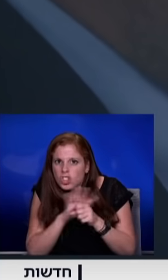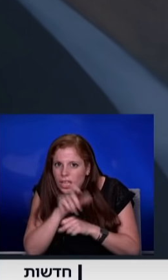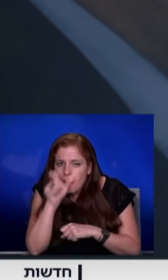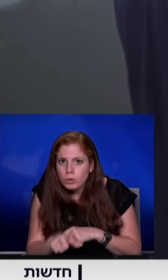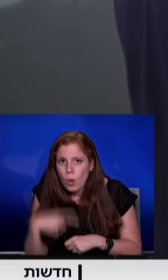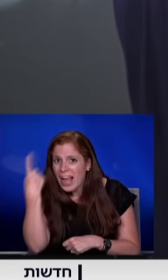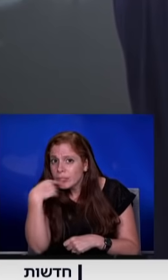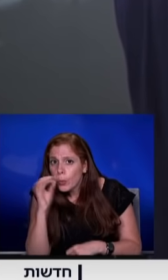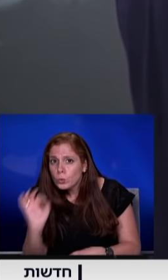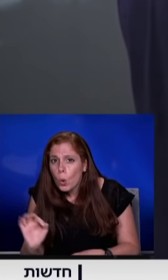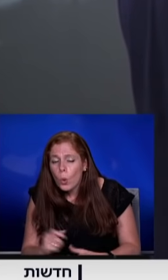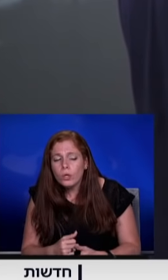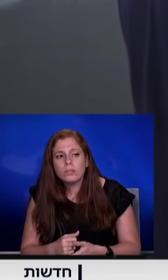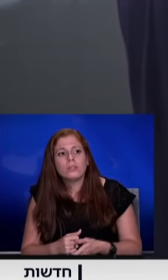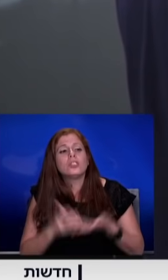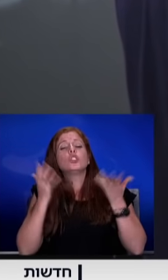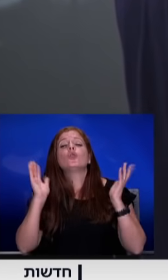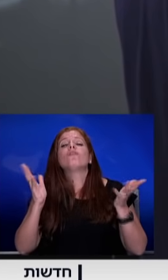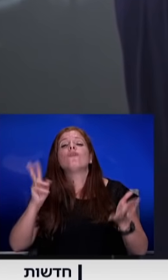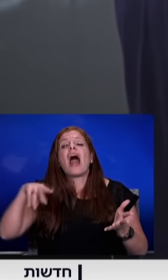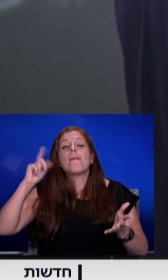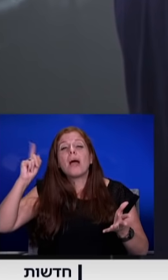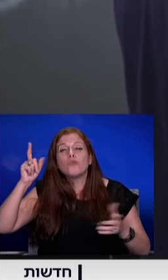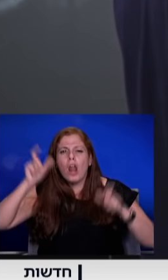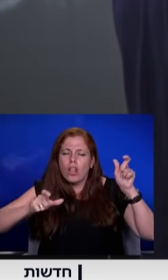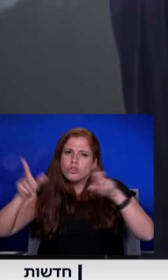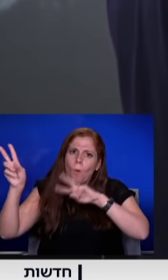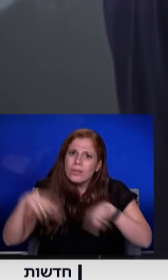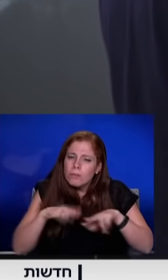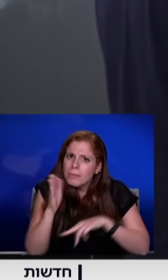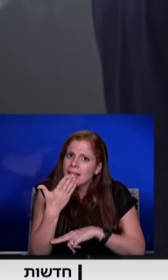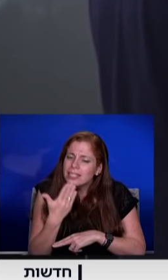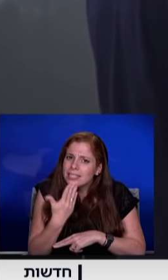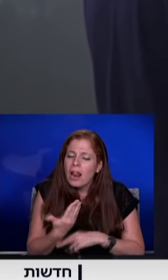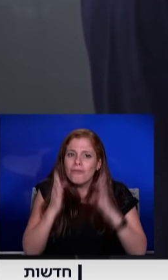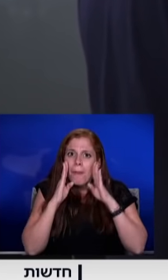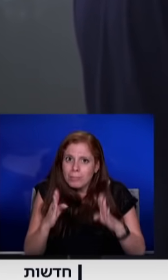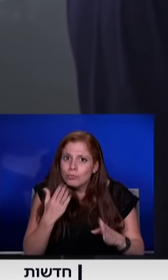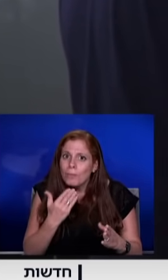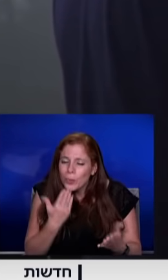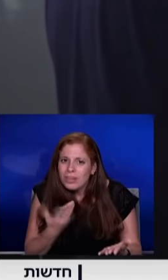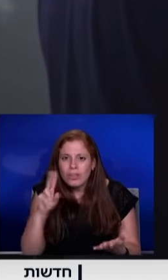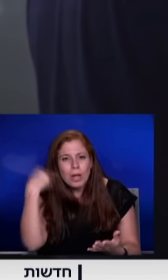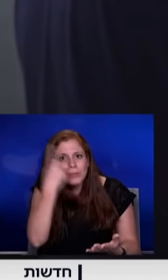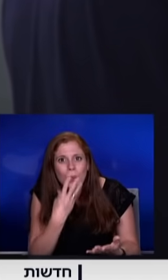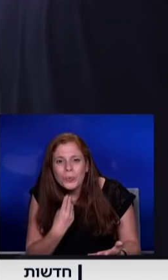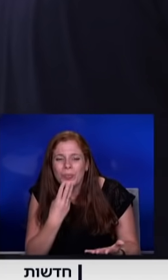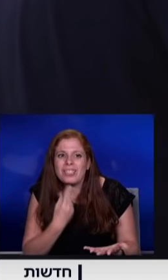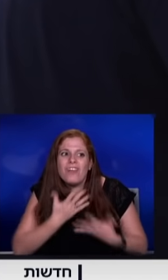הזהות שלו. סוף סוף, אחרי 2000 שנה, אנשים חוזרים למדינת ישראל ומאמינים שהם יהודים ויש להם זהות יהודית והם